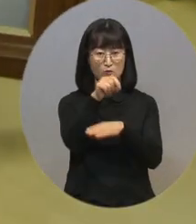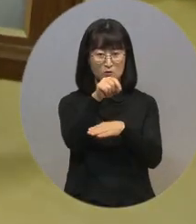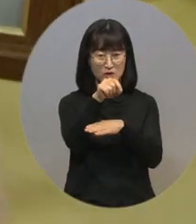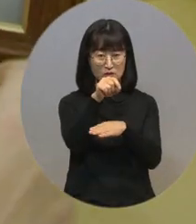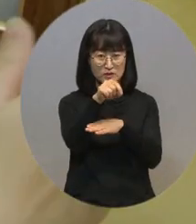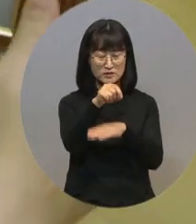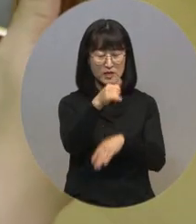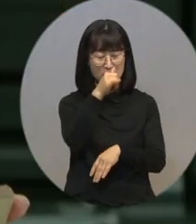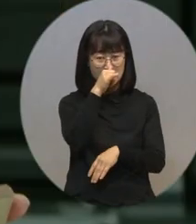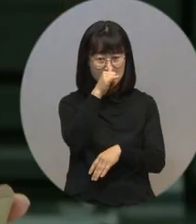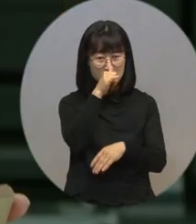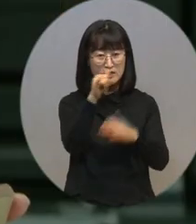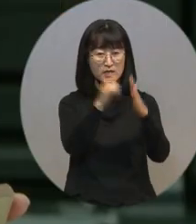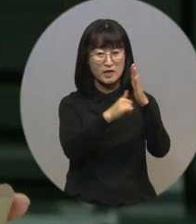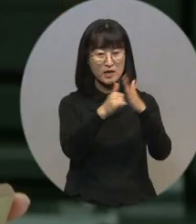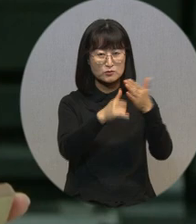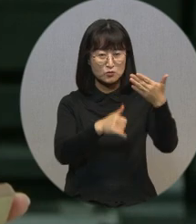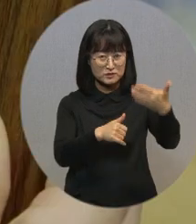사진을 바라본다.